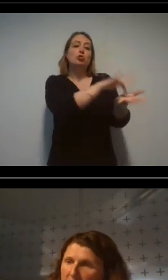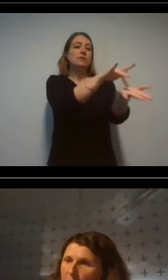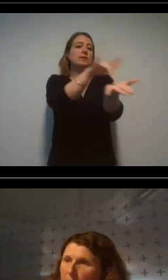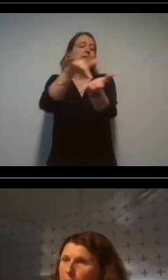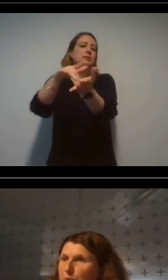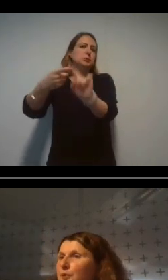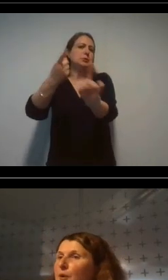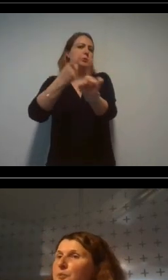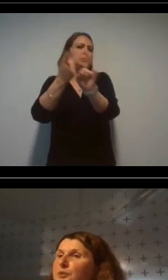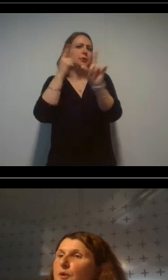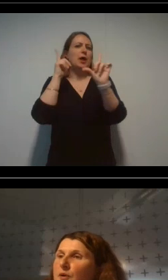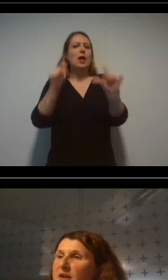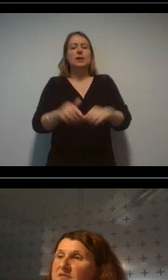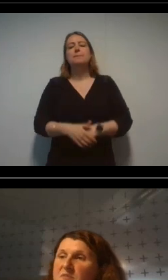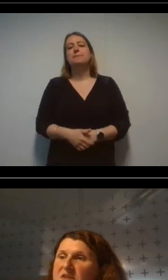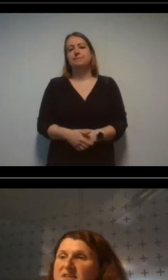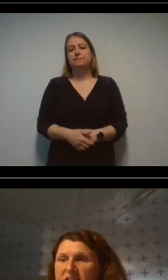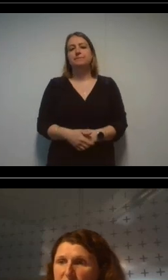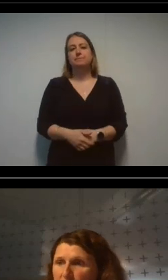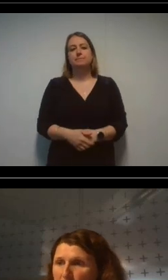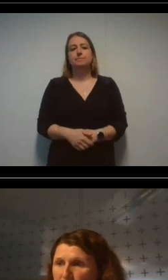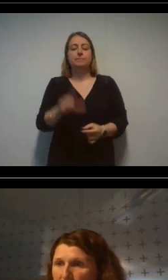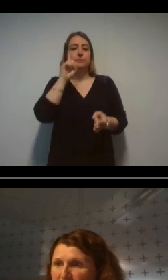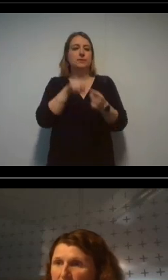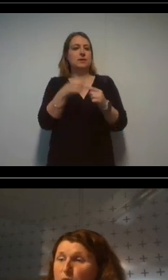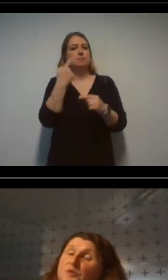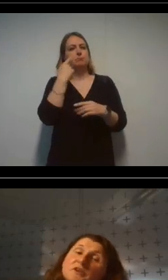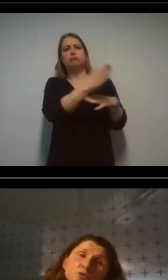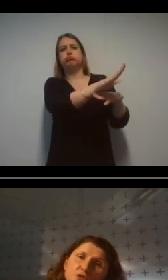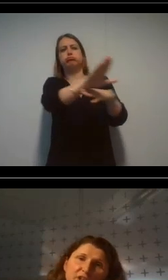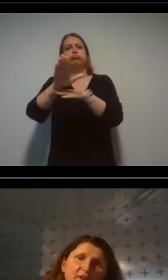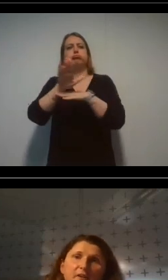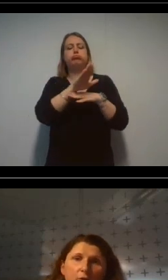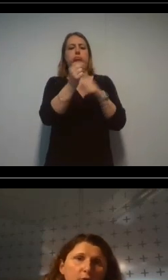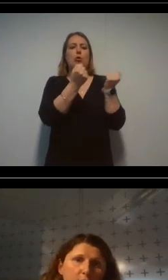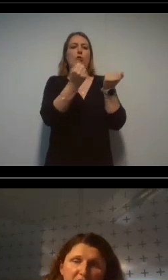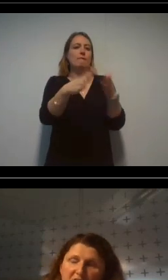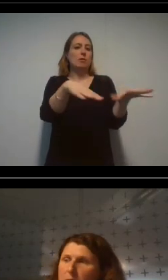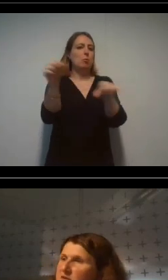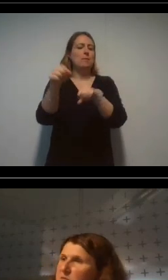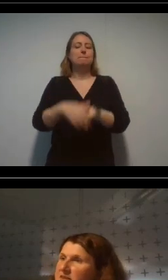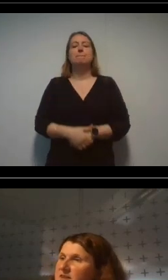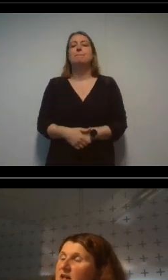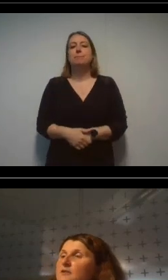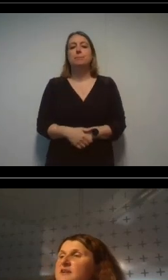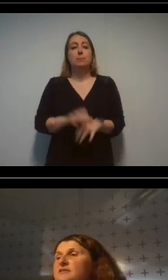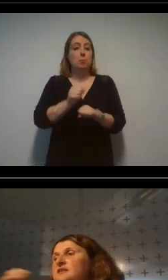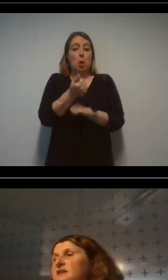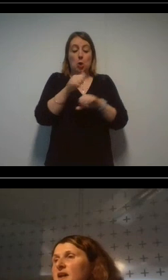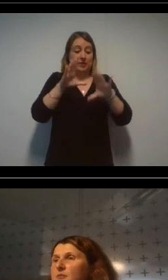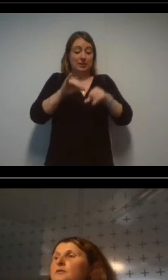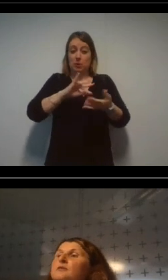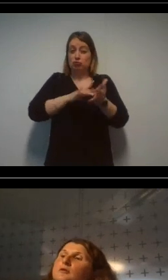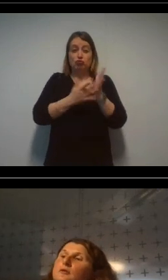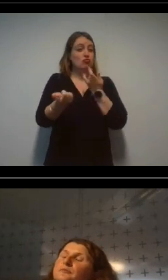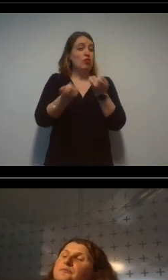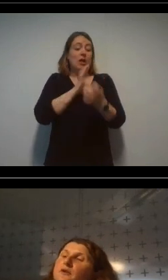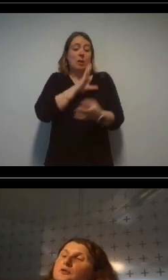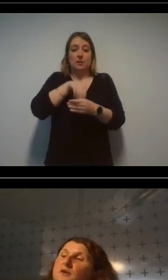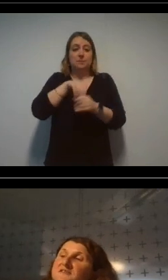incontournables pour la visibilité des offres d'emploi. Vous pouvez tout gérer au sein d'un même espace. Vous avez